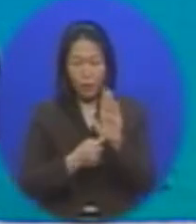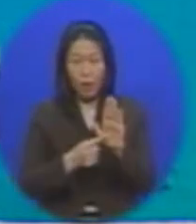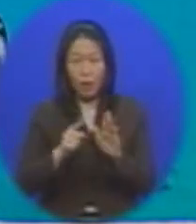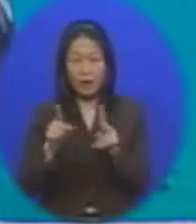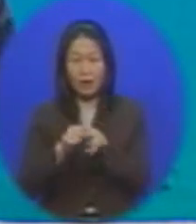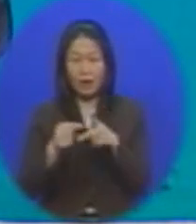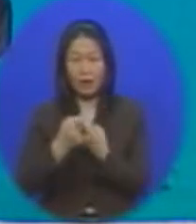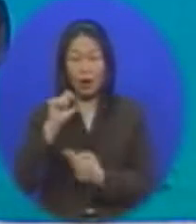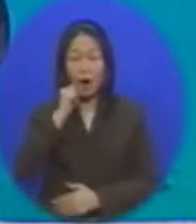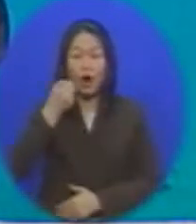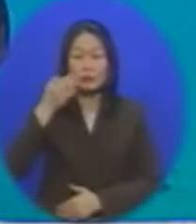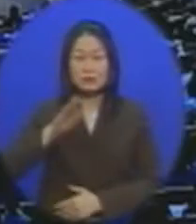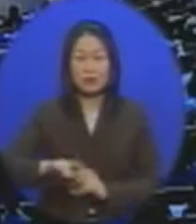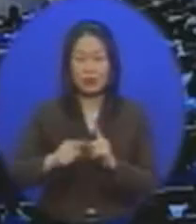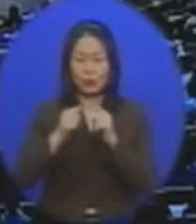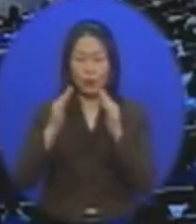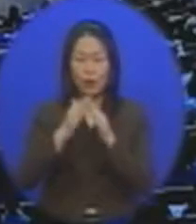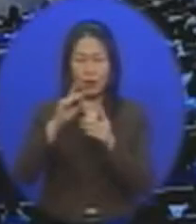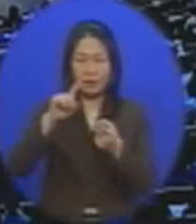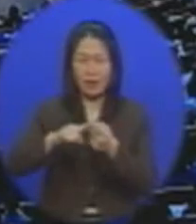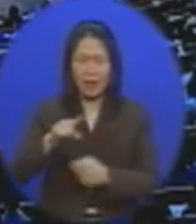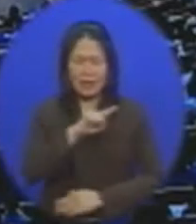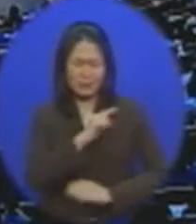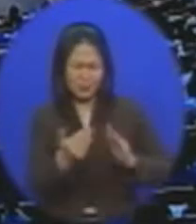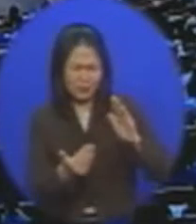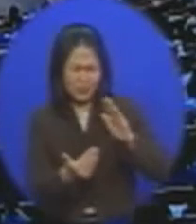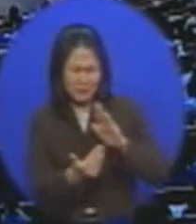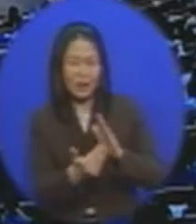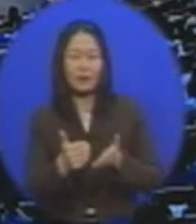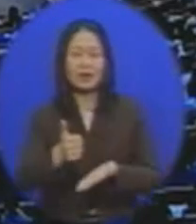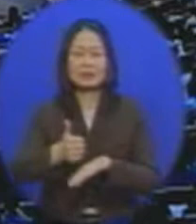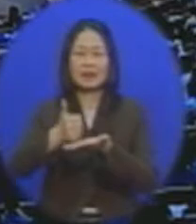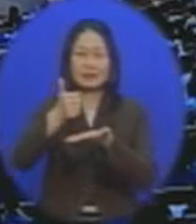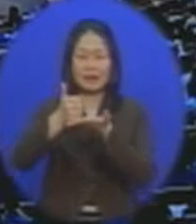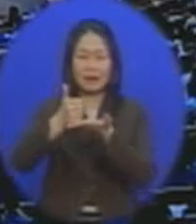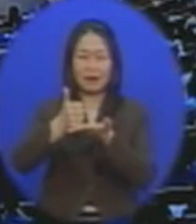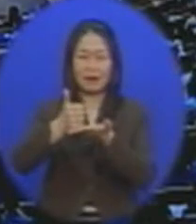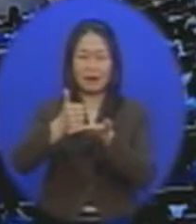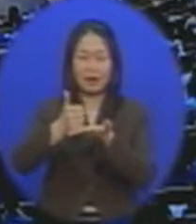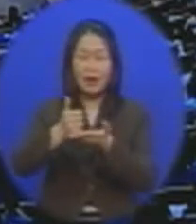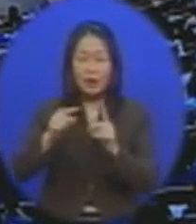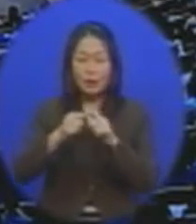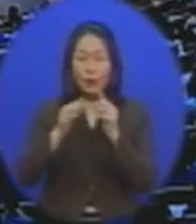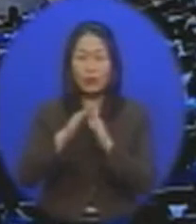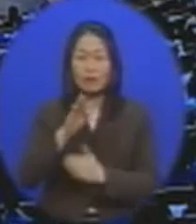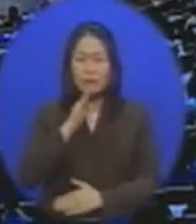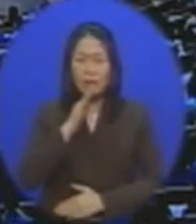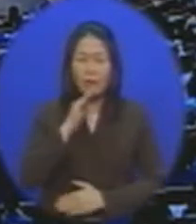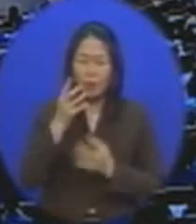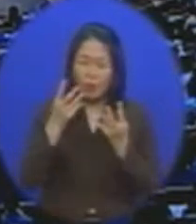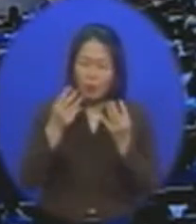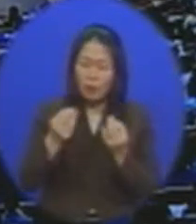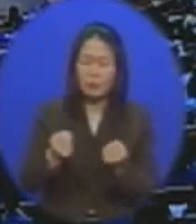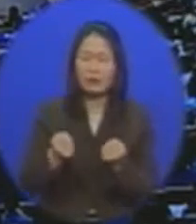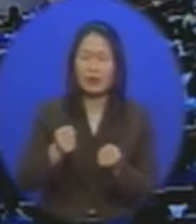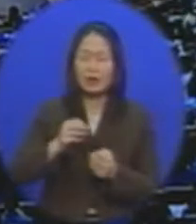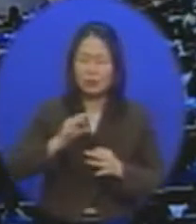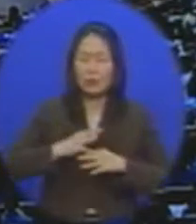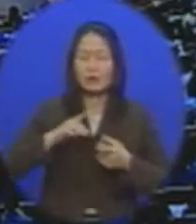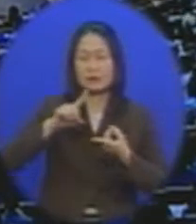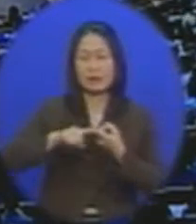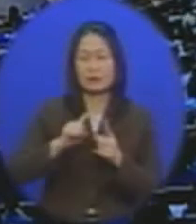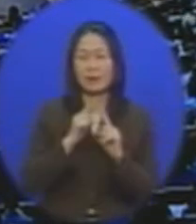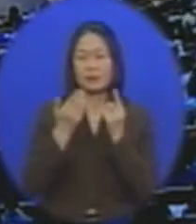교회의 대한 최고의 찬사 에요 교회가 얼마나 놀라운 것인가를 말씀하고 있는 겁니다